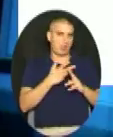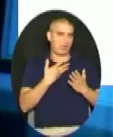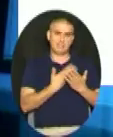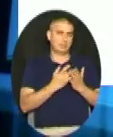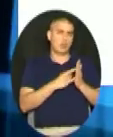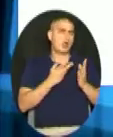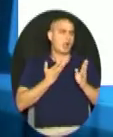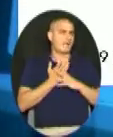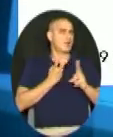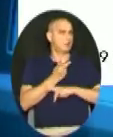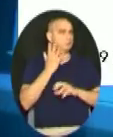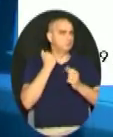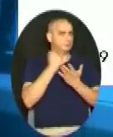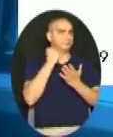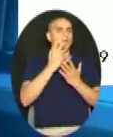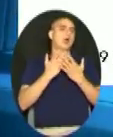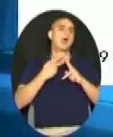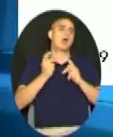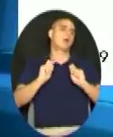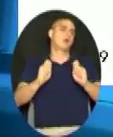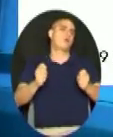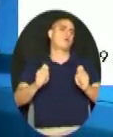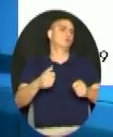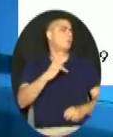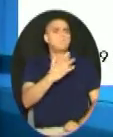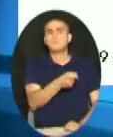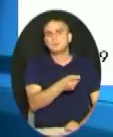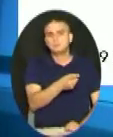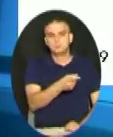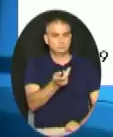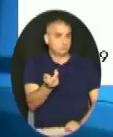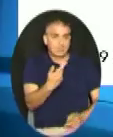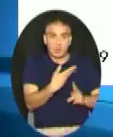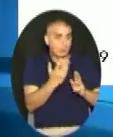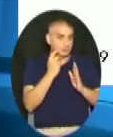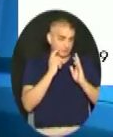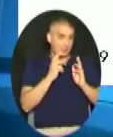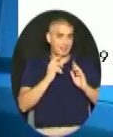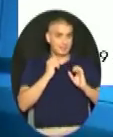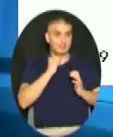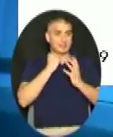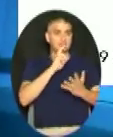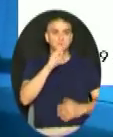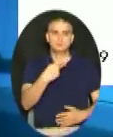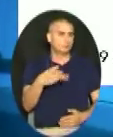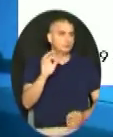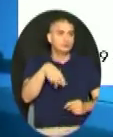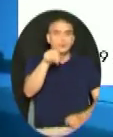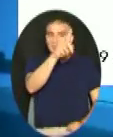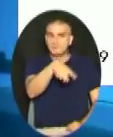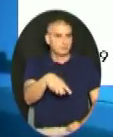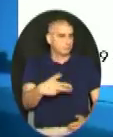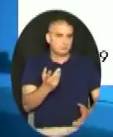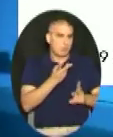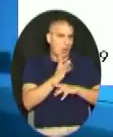שעברו, זה הצעות חוק שהוגשו. הוגשו. מה זאת אומרת הצעות חוק? תסתכלו, חוץ מהתקציב הדו-שנתי, שום דבר כאן